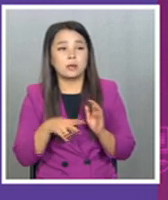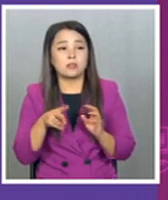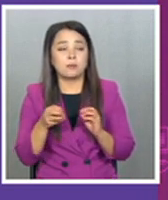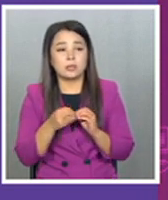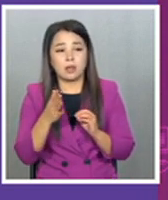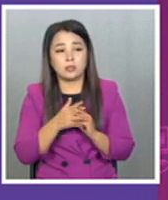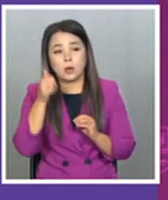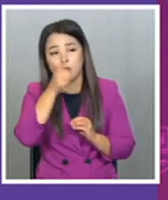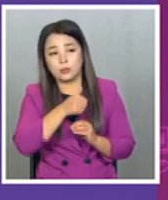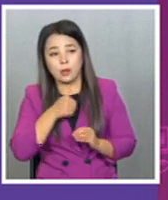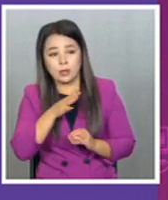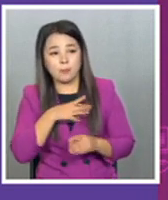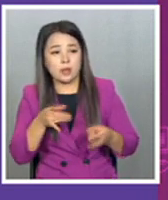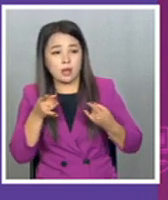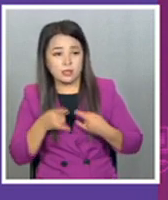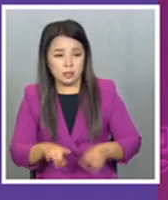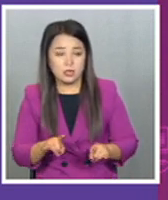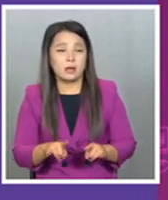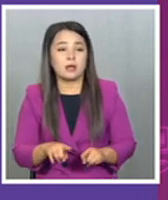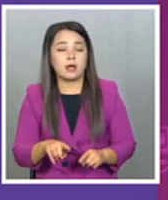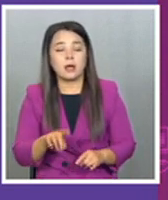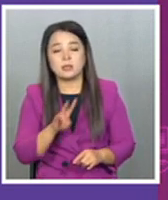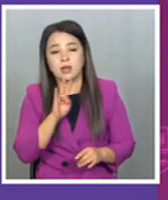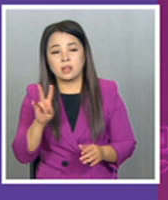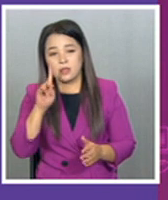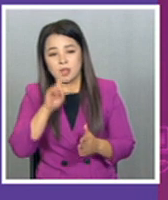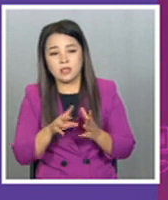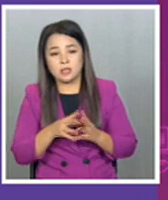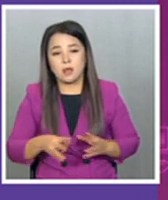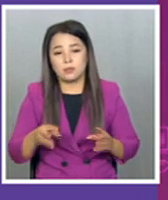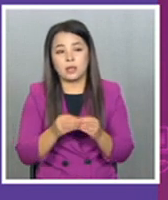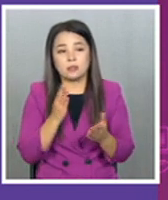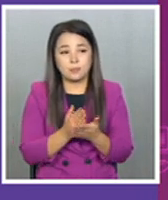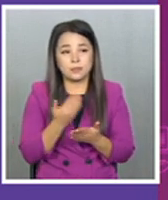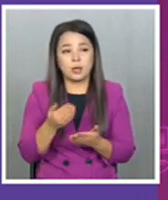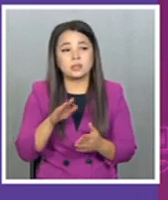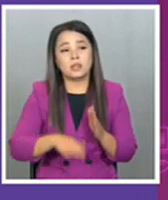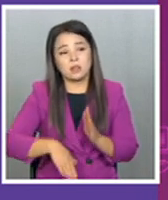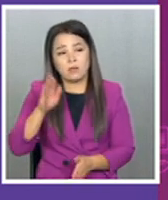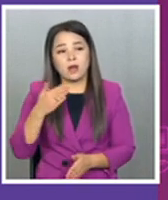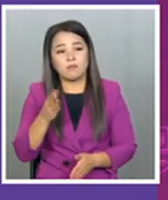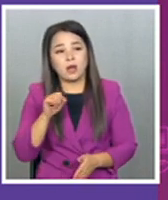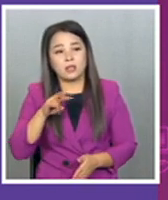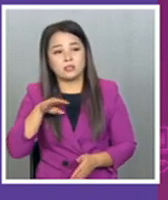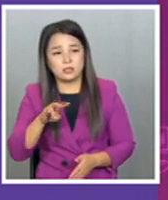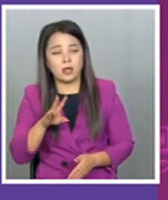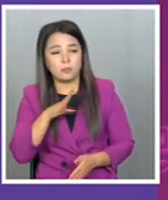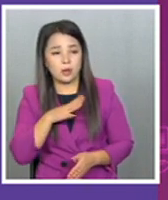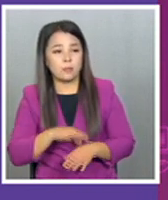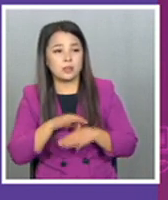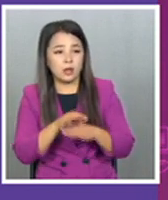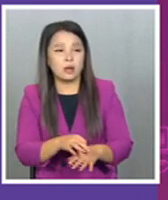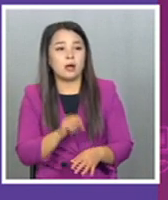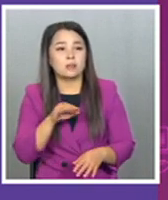1937-2015, родился в крестьянской семье. Детство Валентин провел в деревне Аталанка, Усть-Удинский район, Иркутская